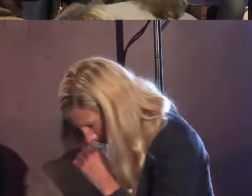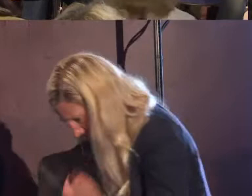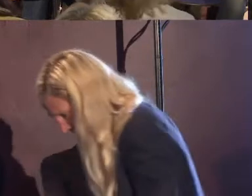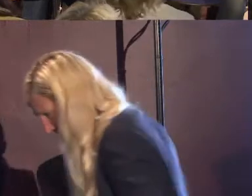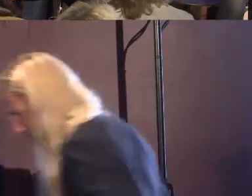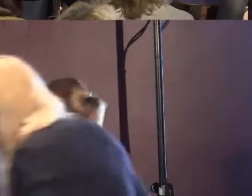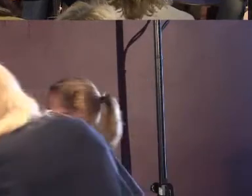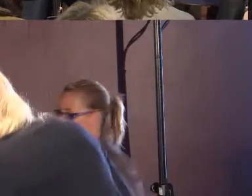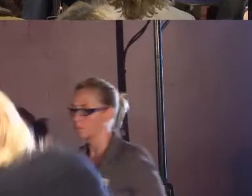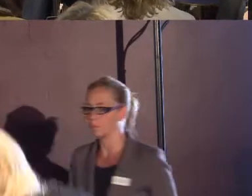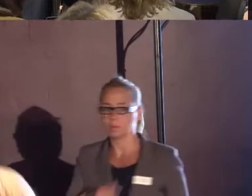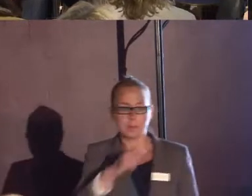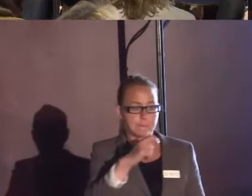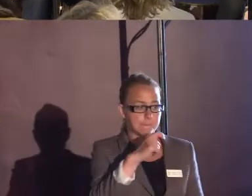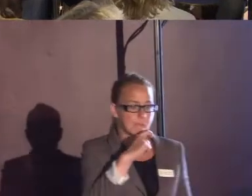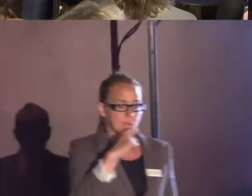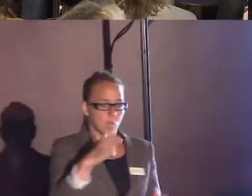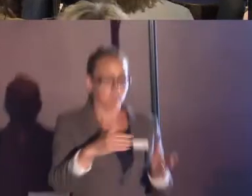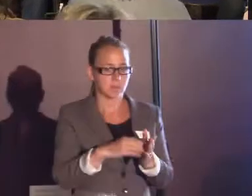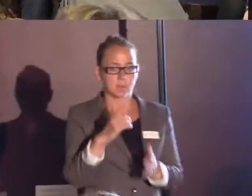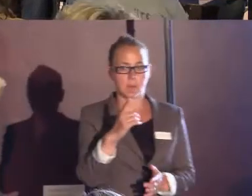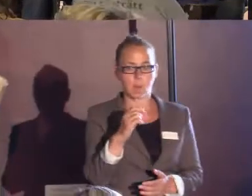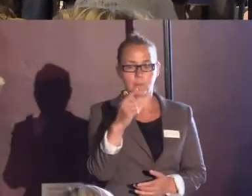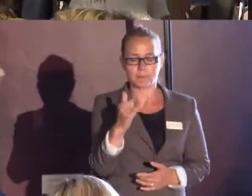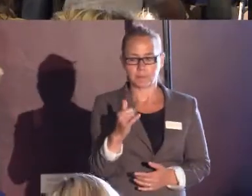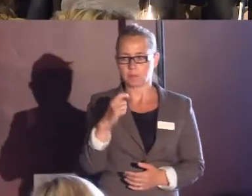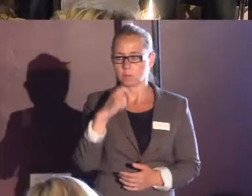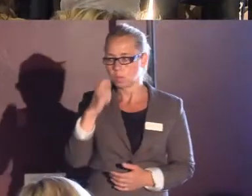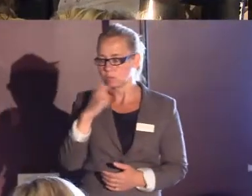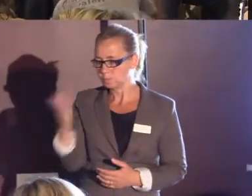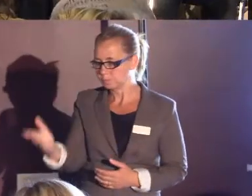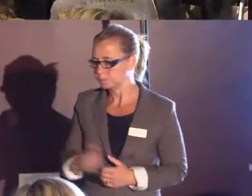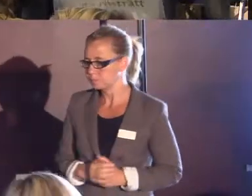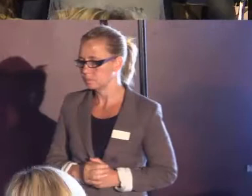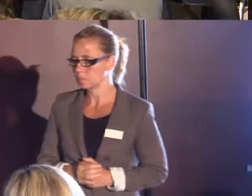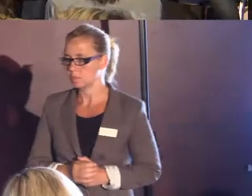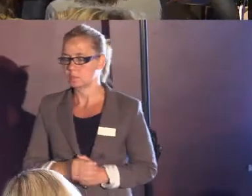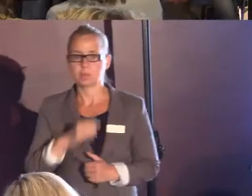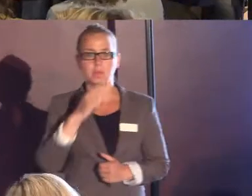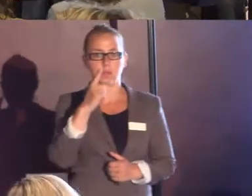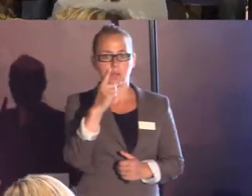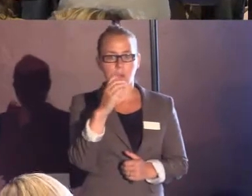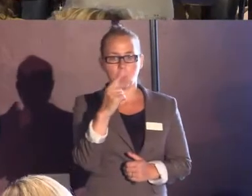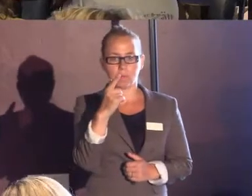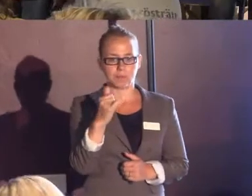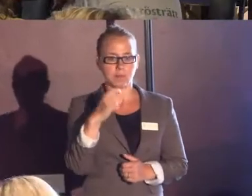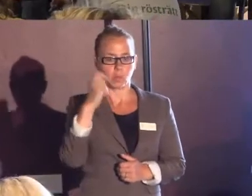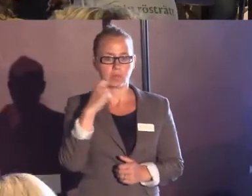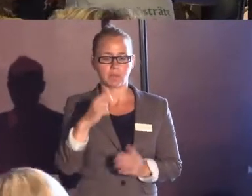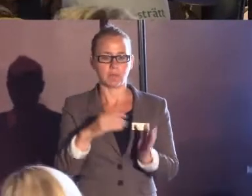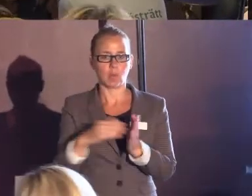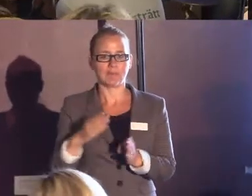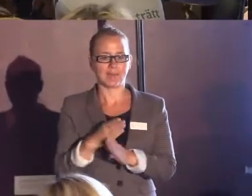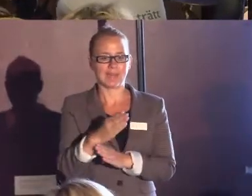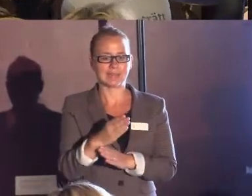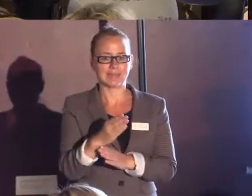Har vi mikrofon till... ska vi ta någon till dem? Då tar vi upp. Jag heter Lotte Johansson och är från Direktdemokraterna.